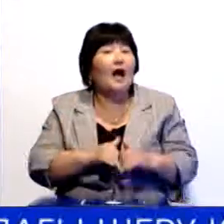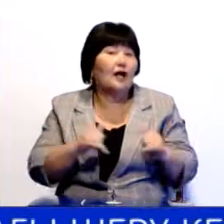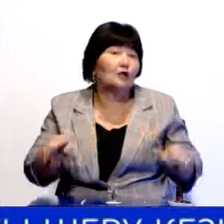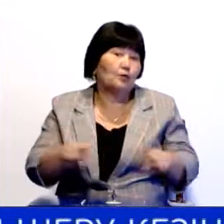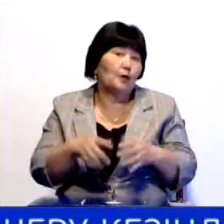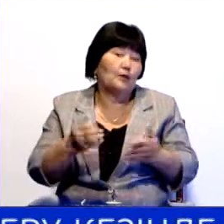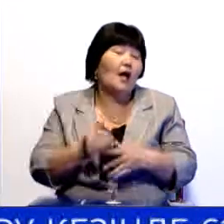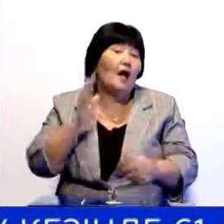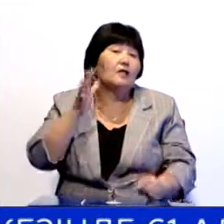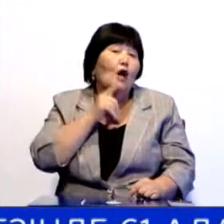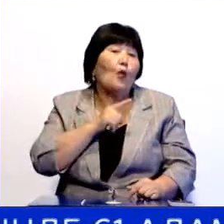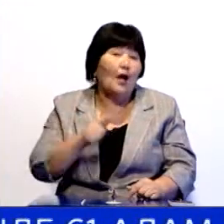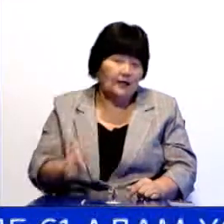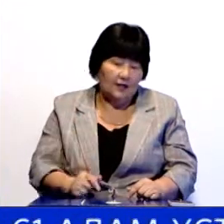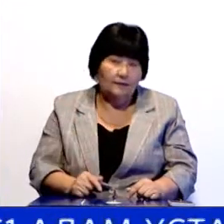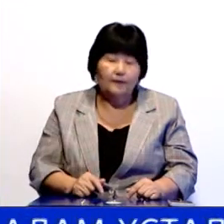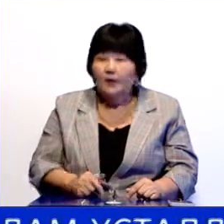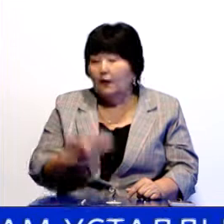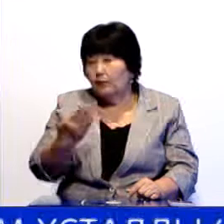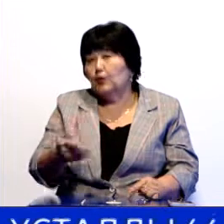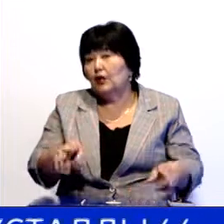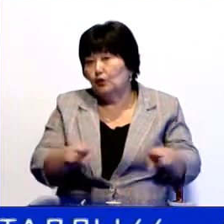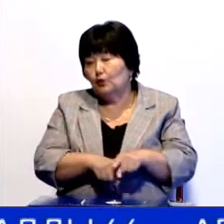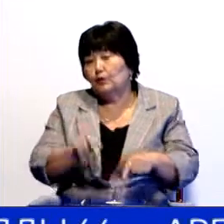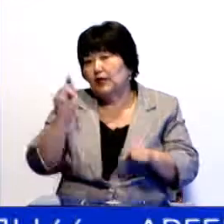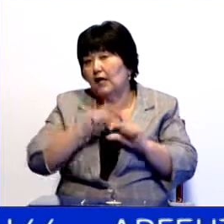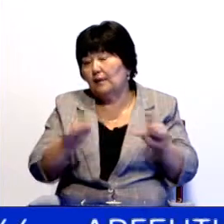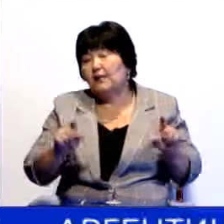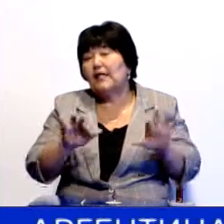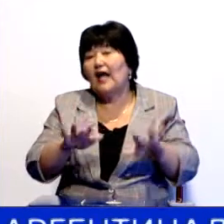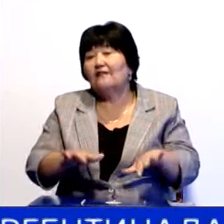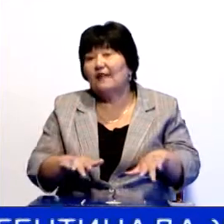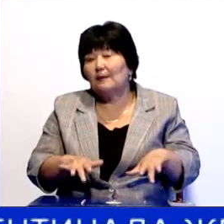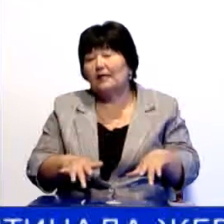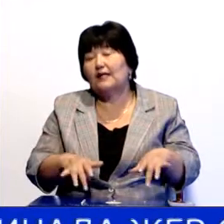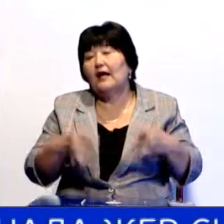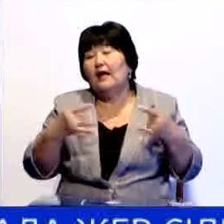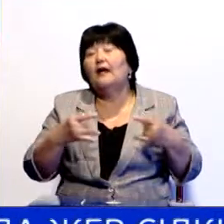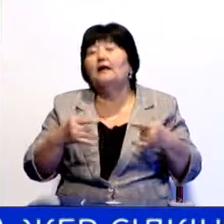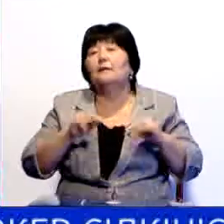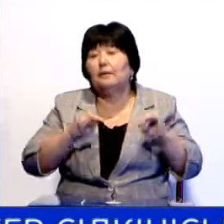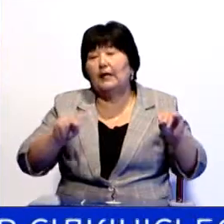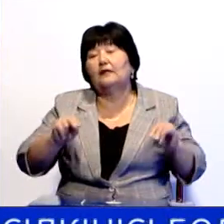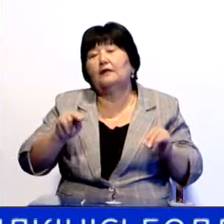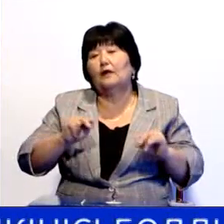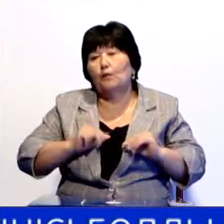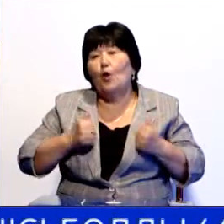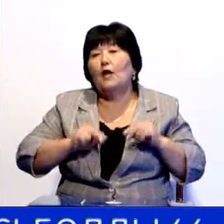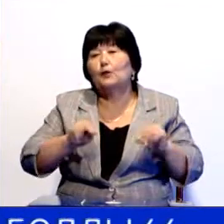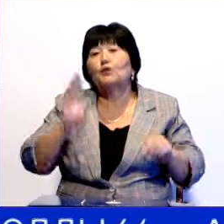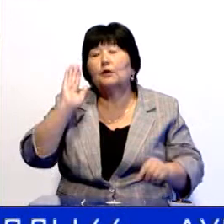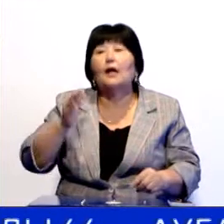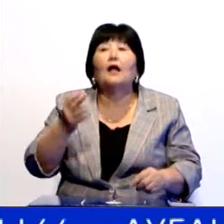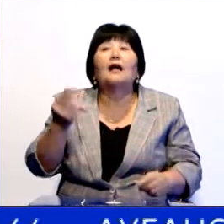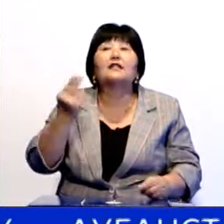табылады. Алдағы уақытта бұлдай жұмыстар мектептерде информатика пәнінің мұғалімдеріне де өткізілетін болады. Цифрлық құжаттарды қалай алу